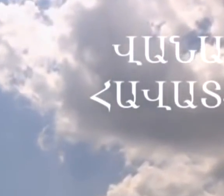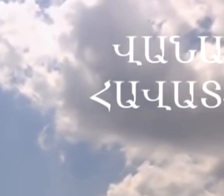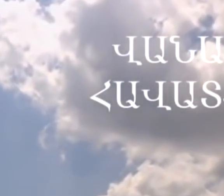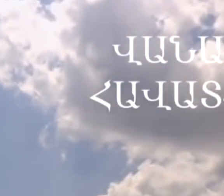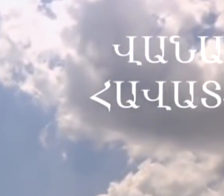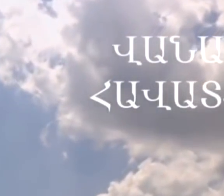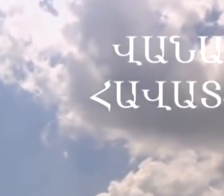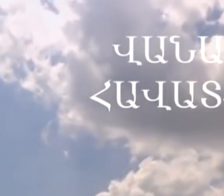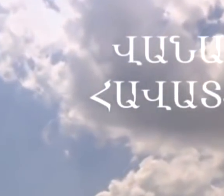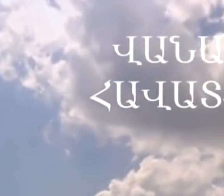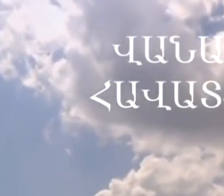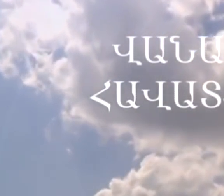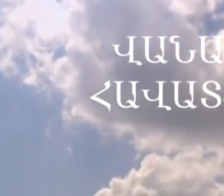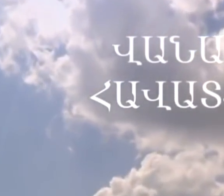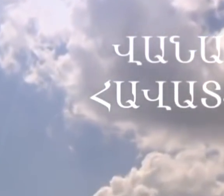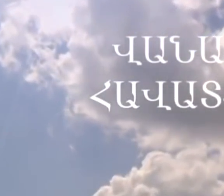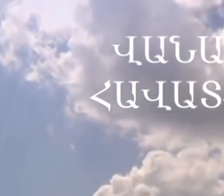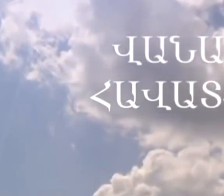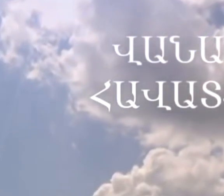字